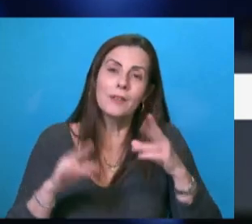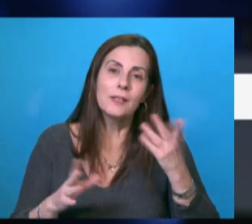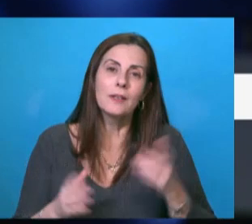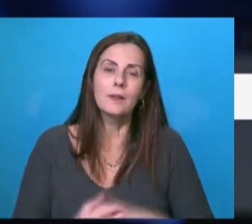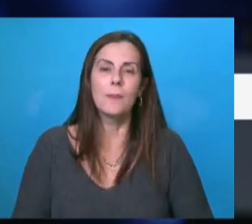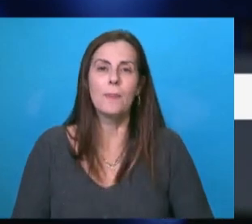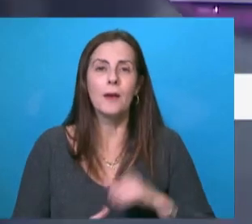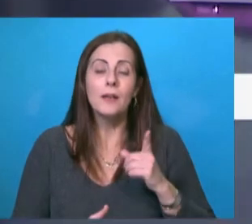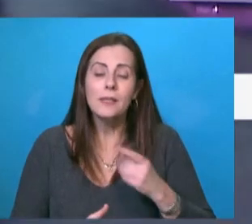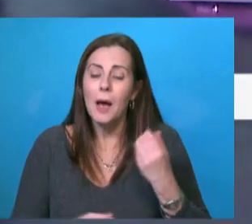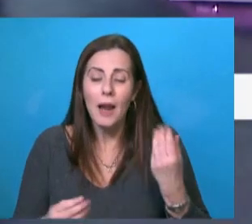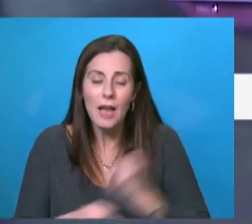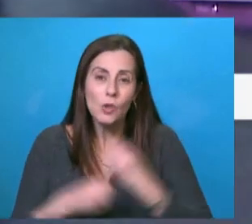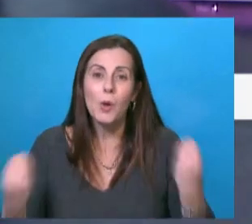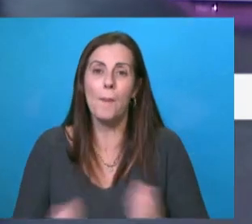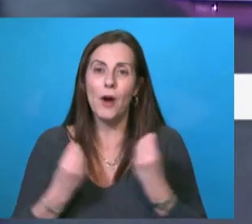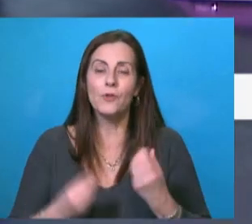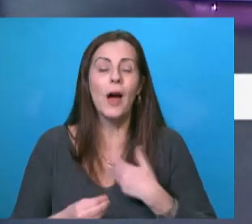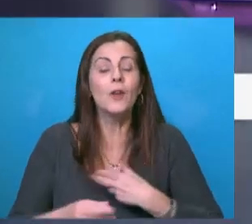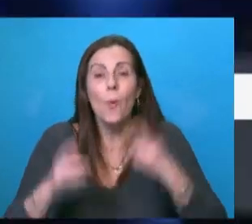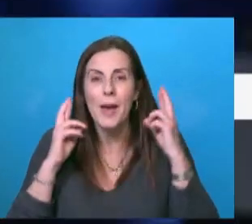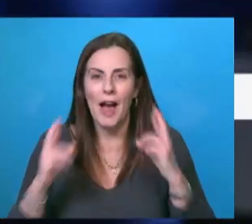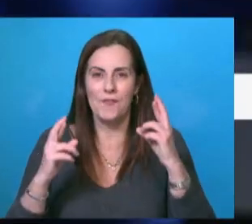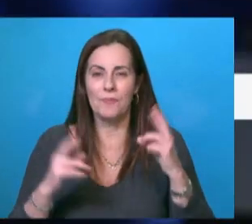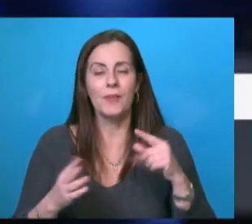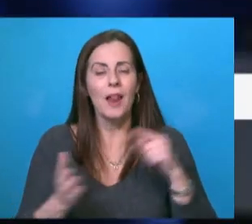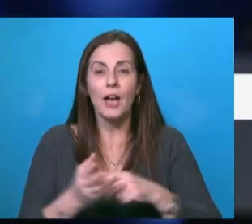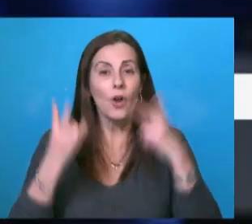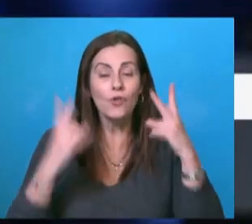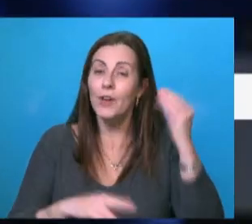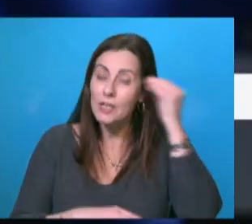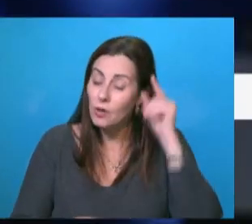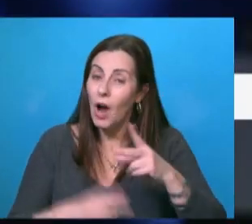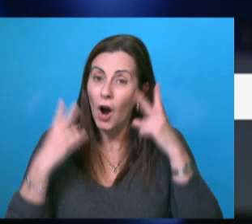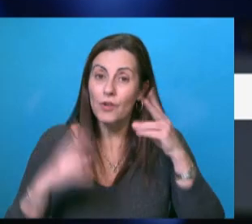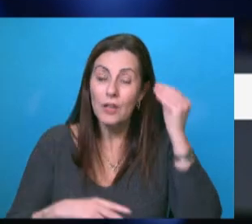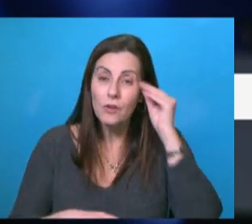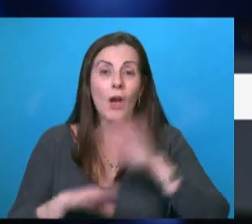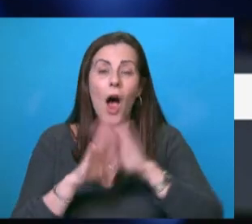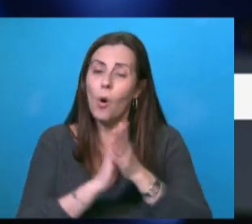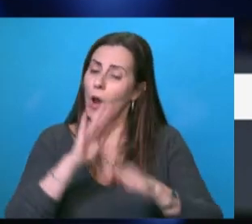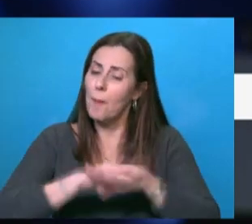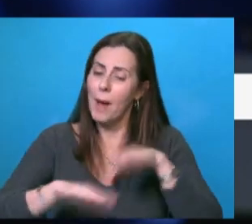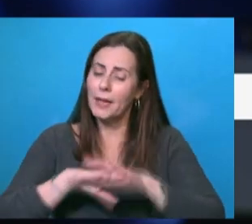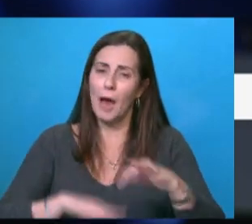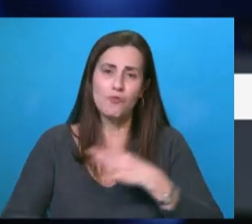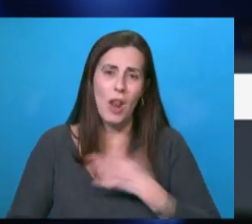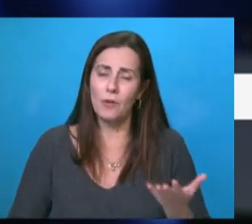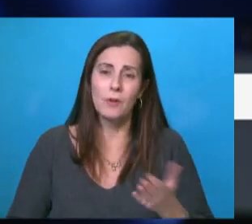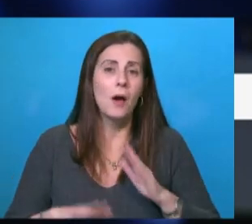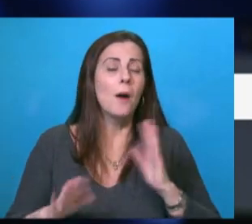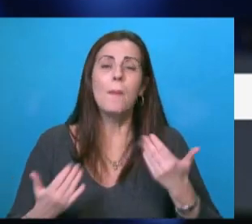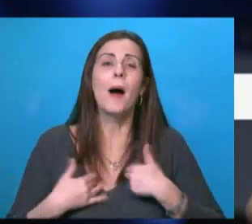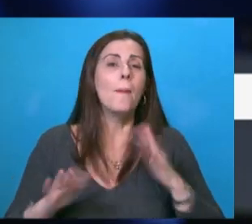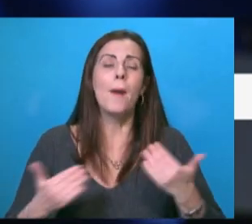אותו. משהו שעושים, אנחנו מקווים. ולכן חשוב לזכור את זה, חשוב לזכור שזה הכל בידיים שלנו. זאת אומרת, מה אני